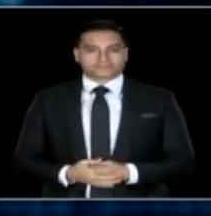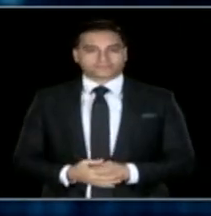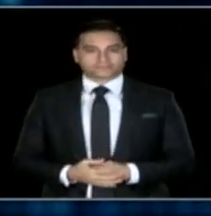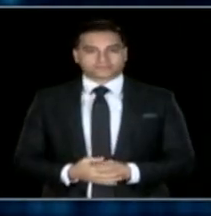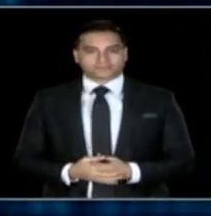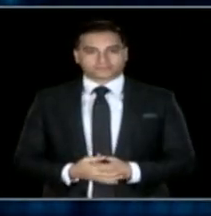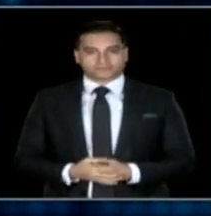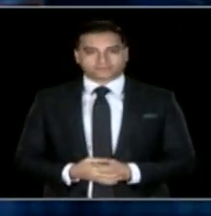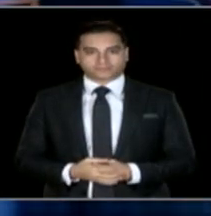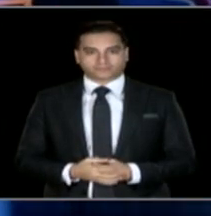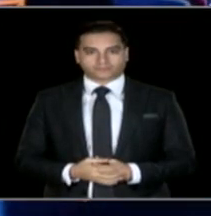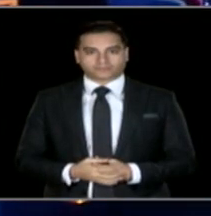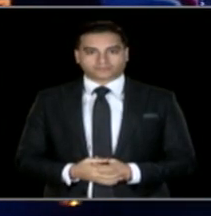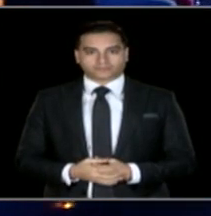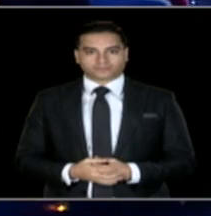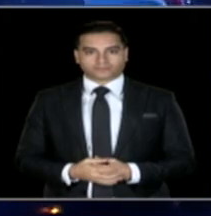تحت الضغط.